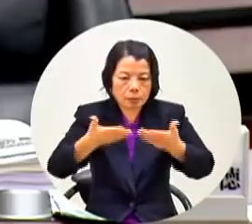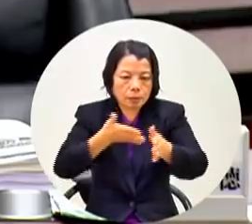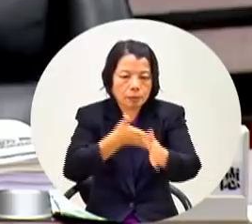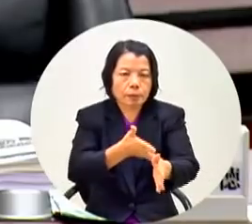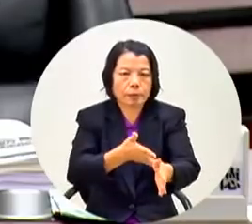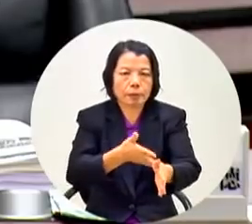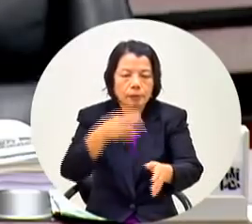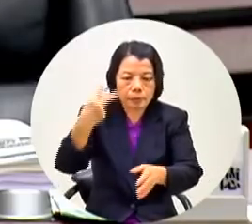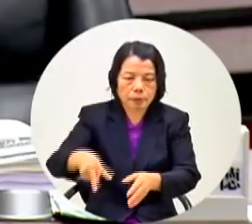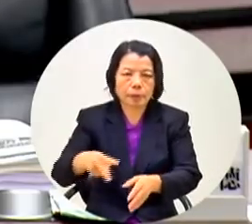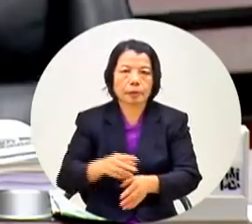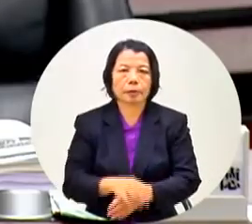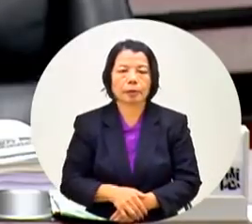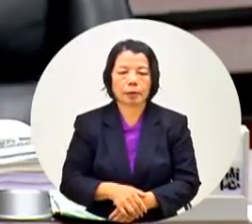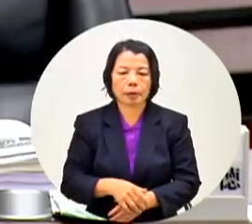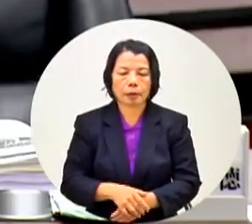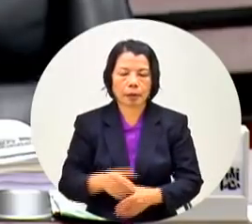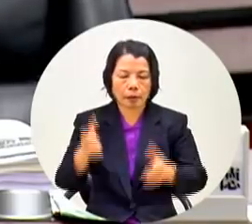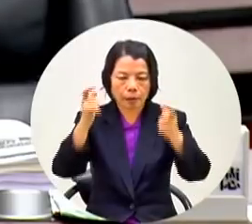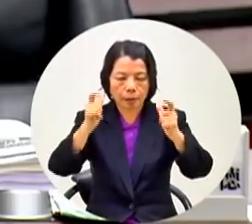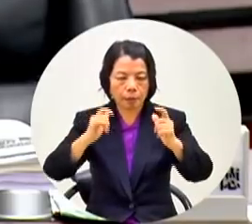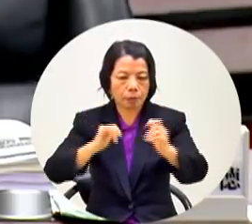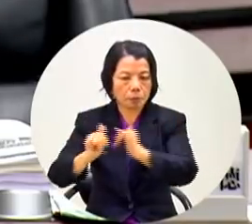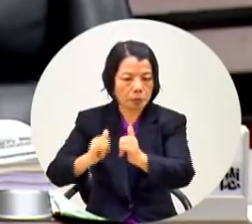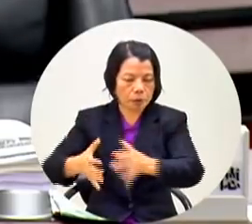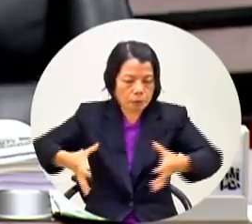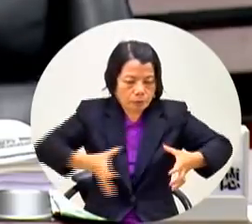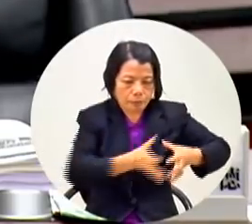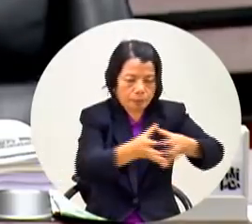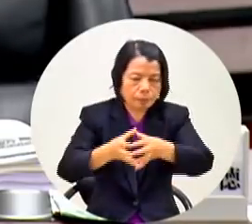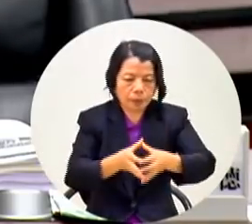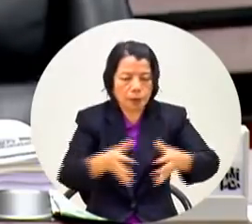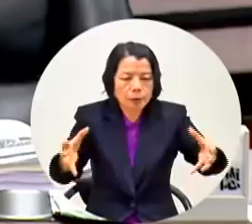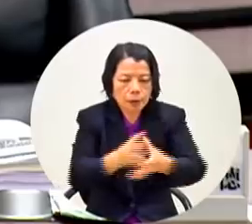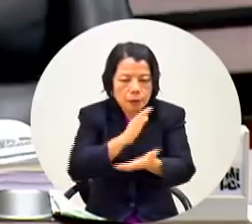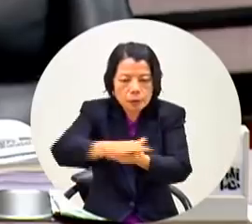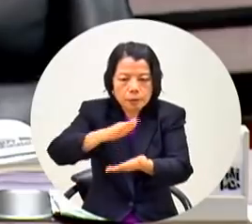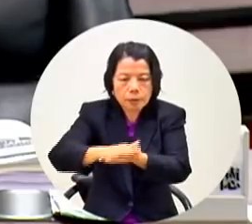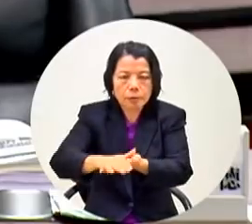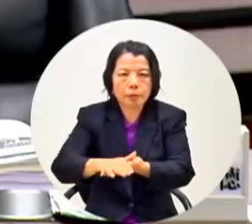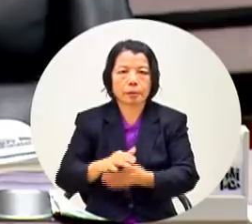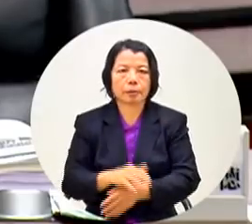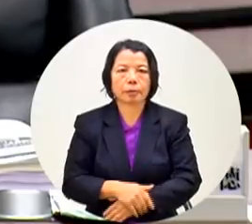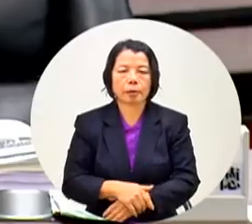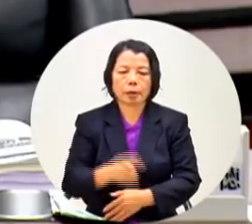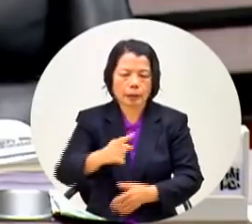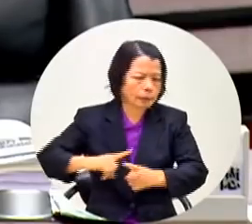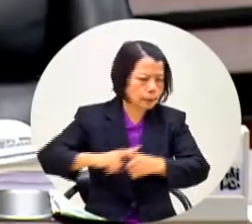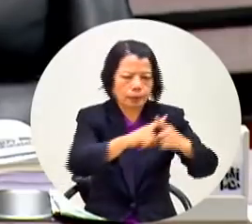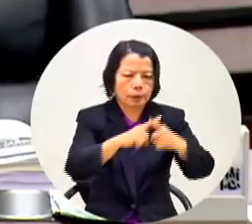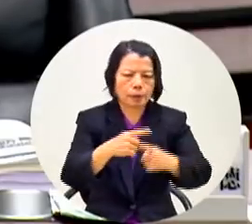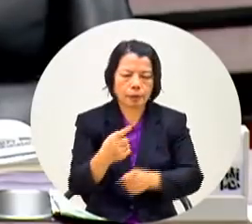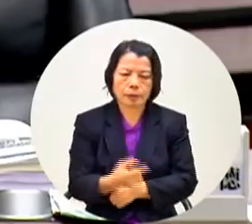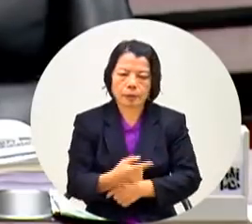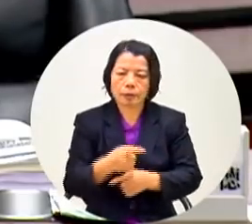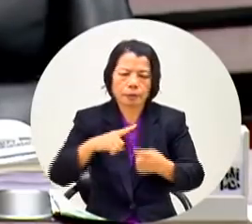人的一个怎么我们共同解决我们的一个议题，不管它争议有多高，我们都有能力去处理。那再次谢谢。